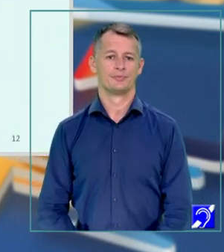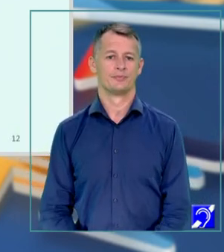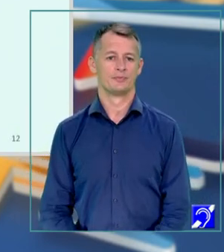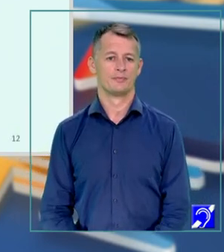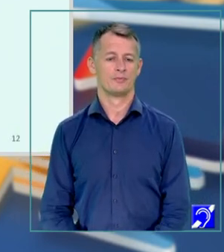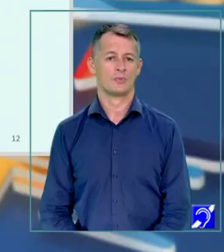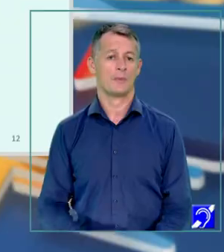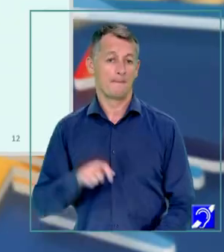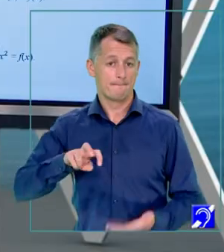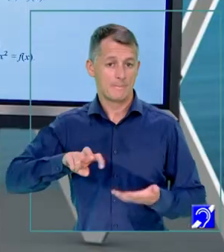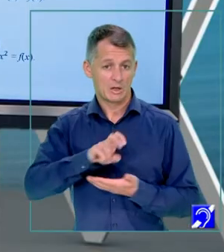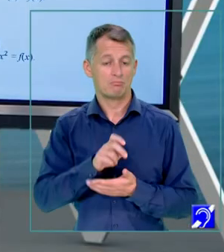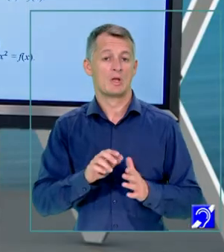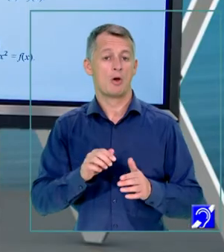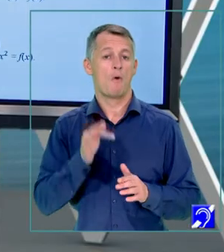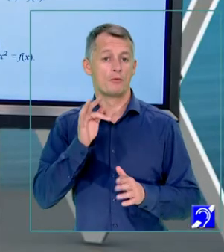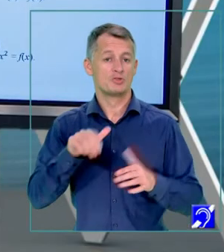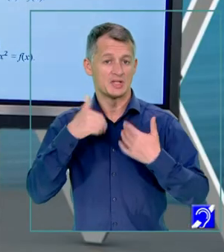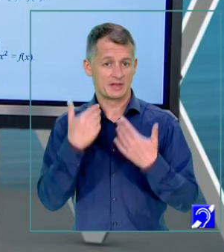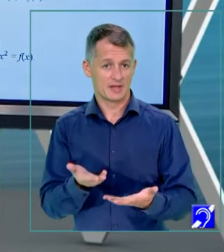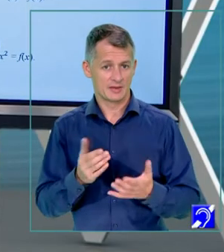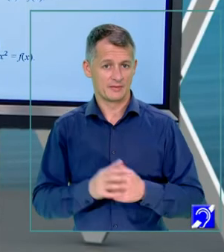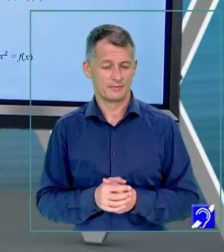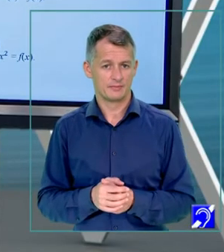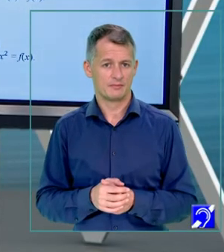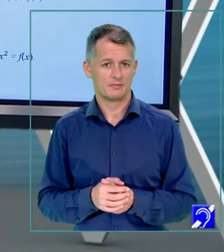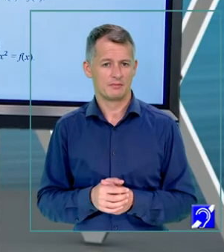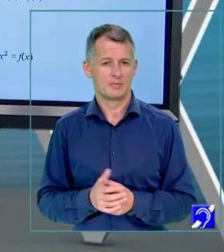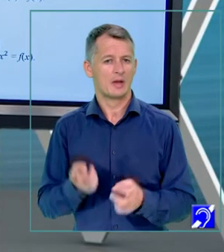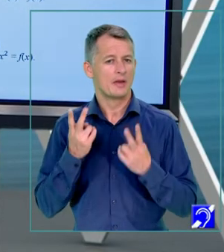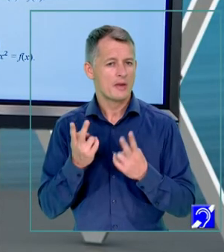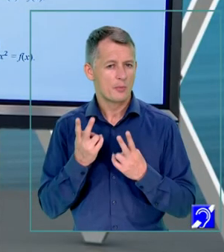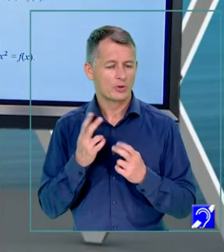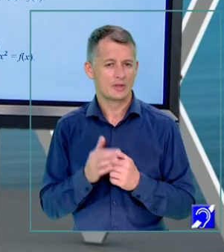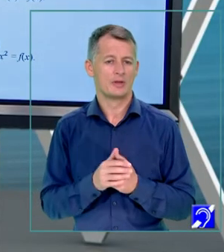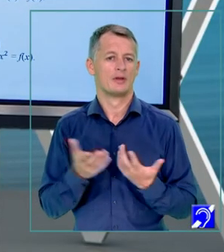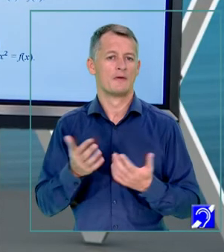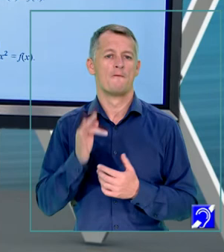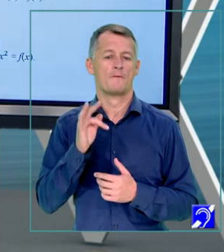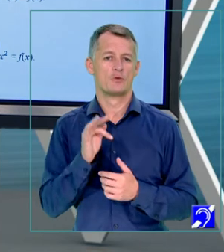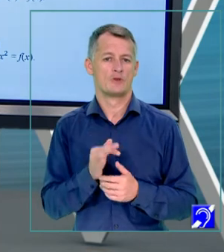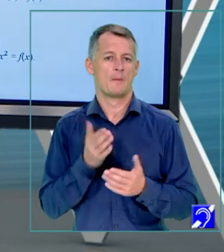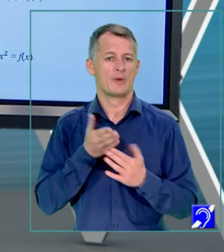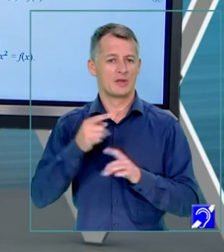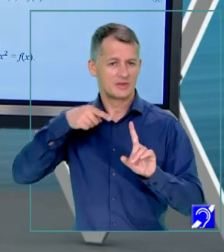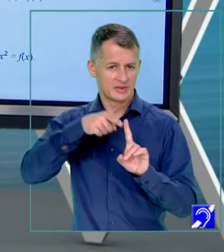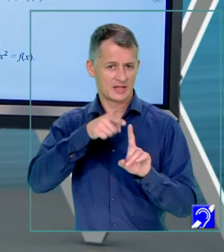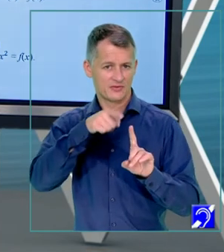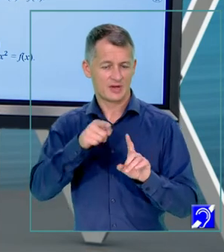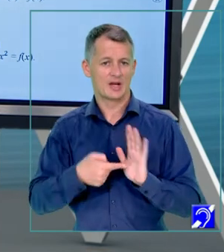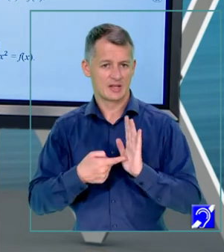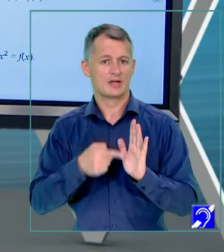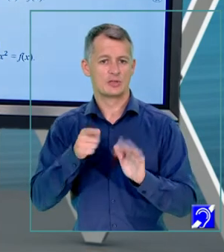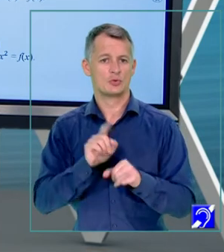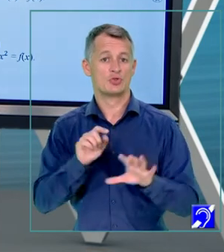plecând de la o funcție dată care nu mă interesează Care este funcția care prin derivare îmi dă această funcție